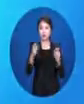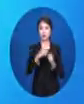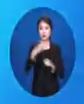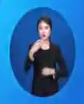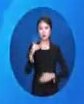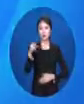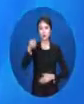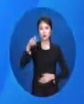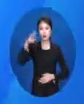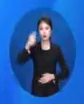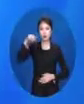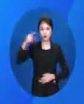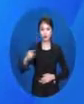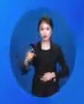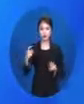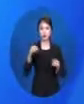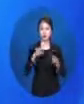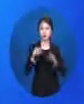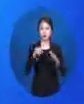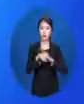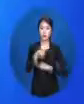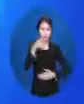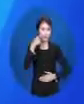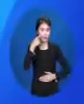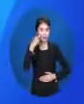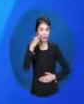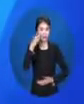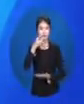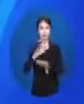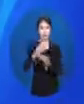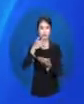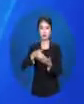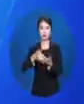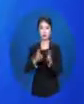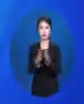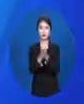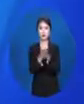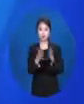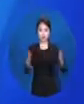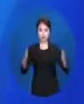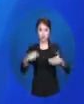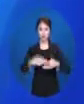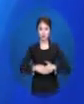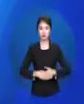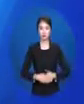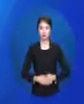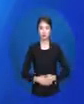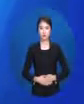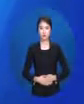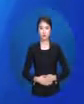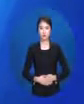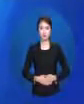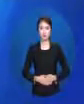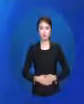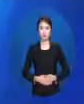가까운 로컬푸드 매장에 한번 들려보시면 어떨까요? 천안 뉴스 시작합니다.